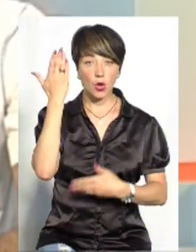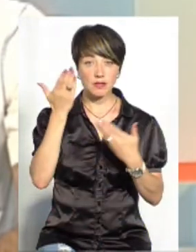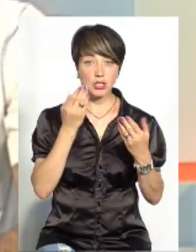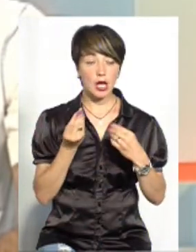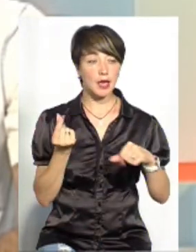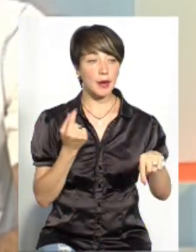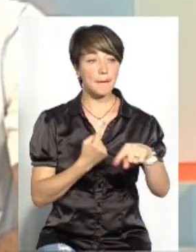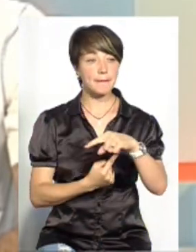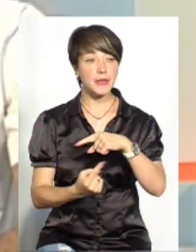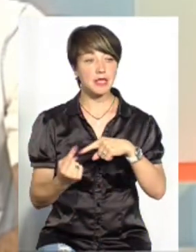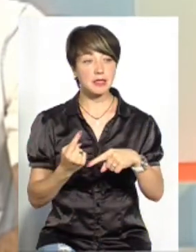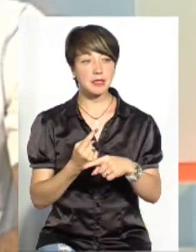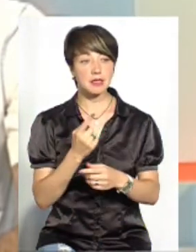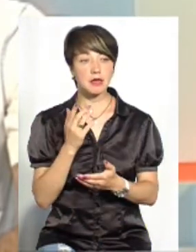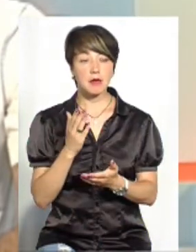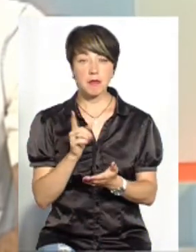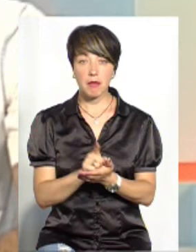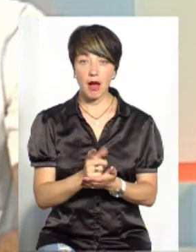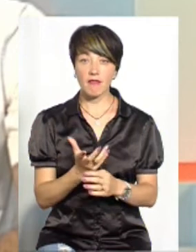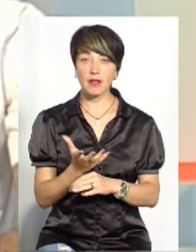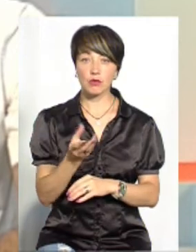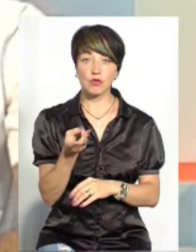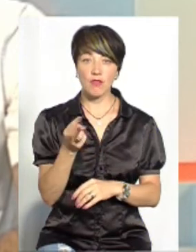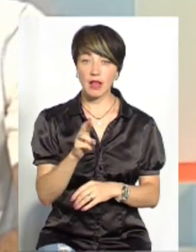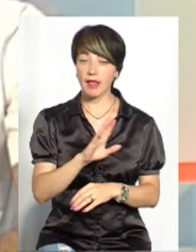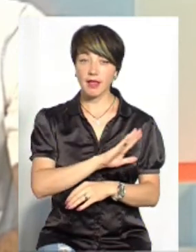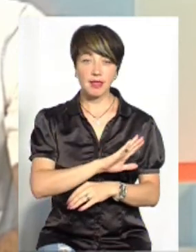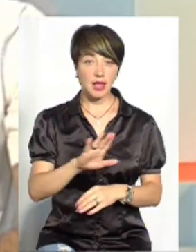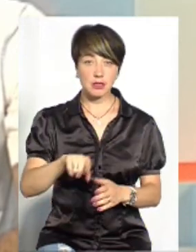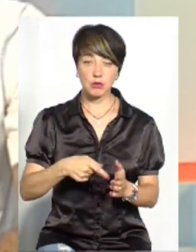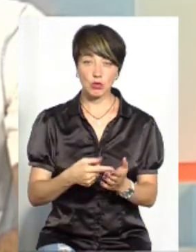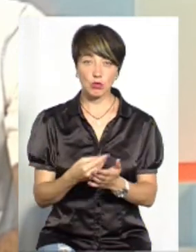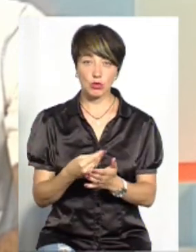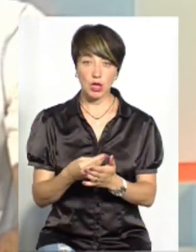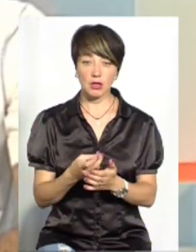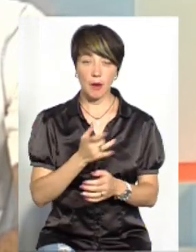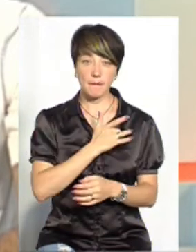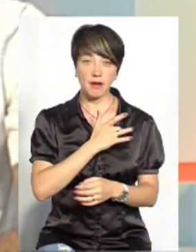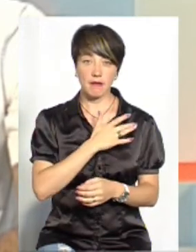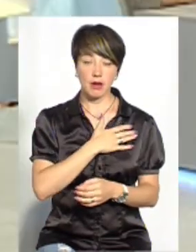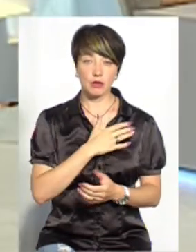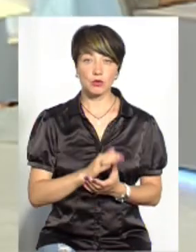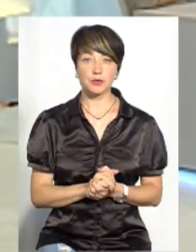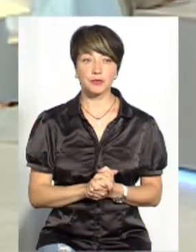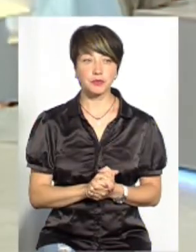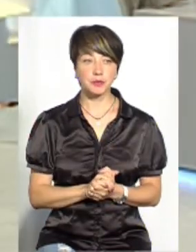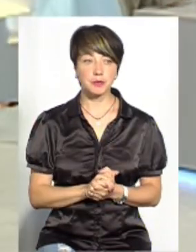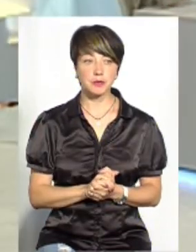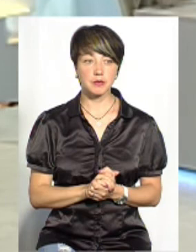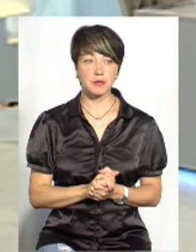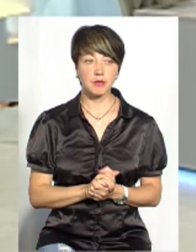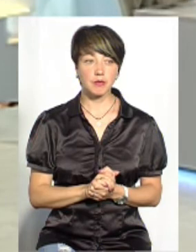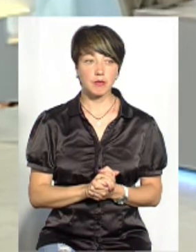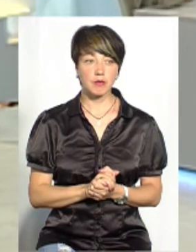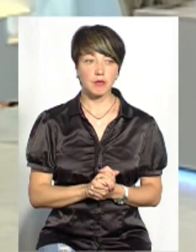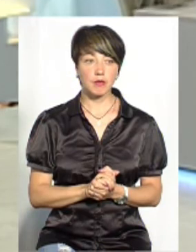розважальний бізнес має фінансуватися все-таки не з міського бюджету, а з приватного. А ось ви говорили про те,